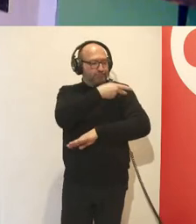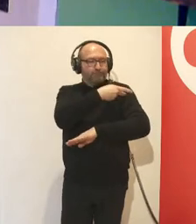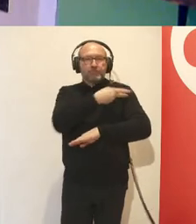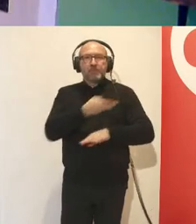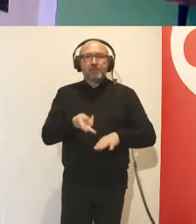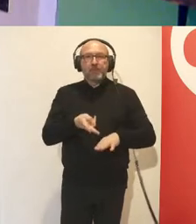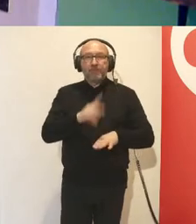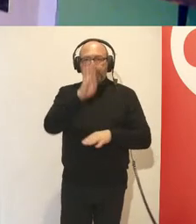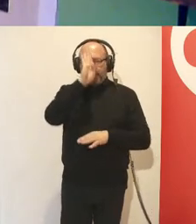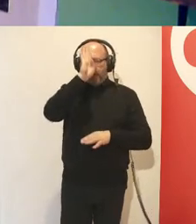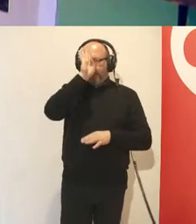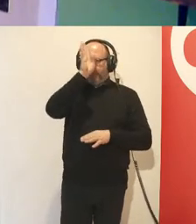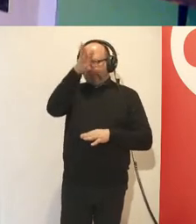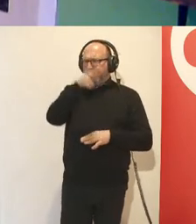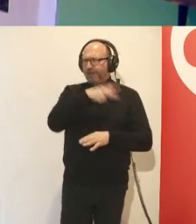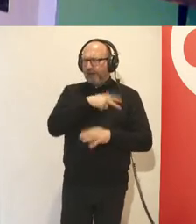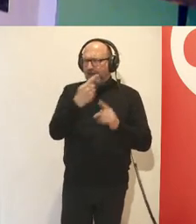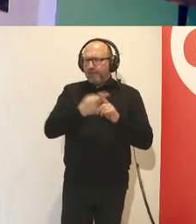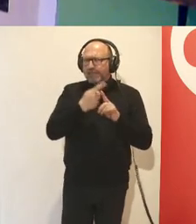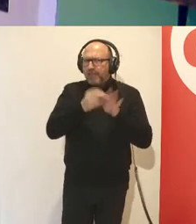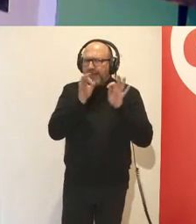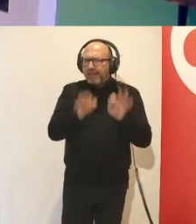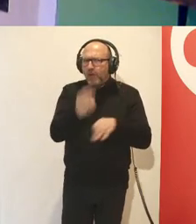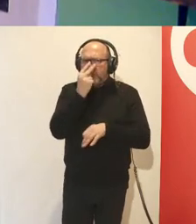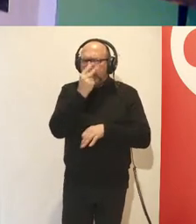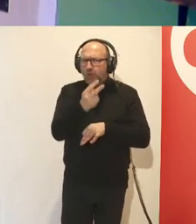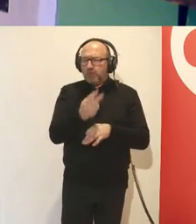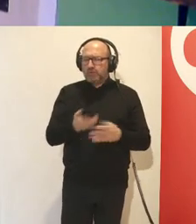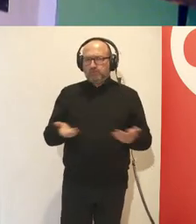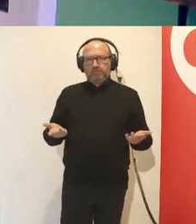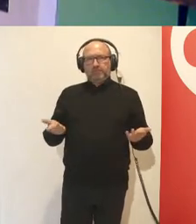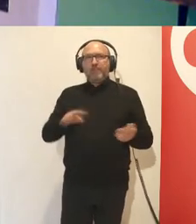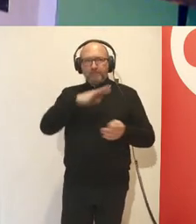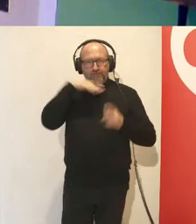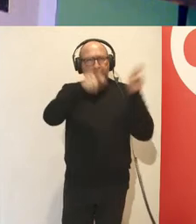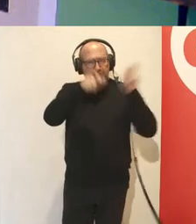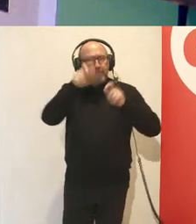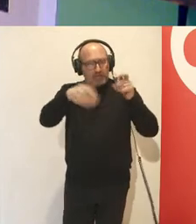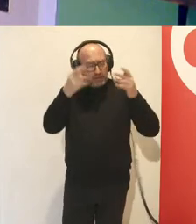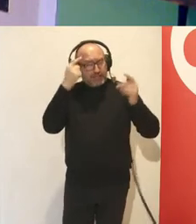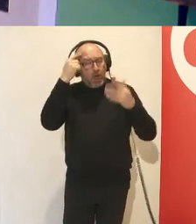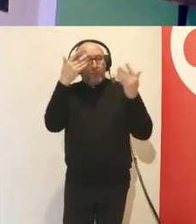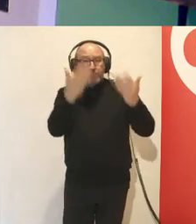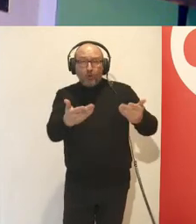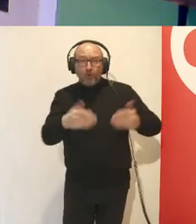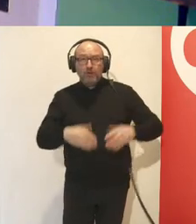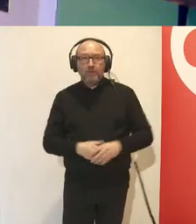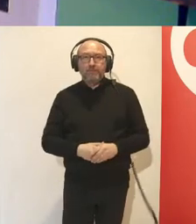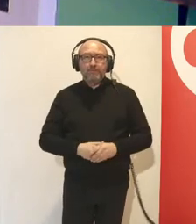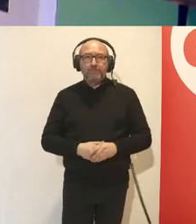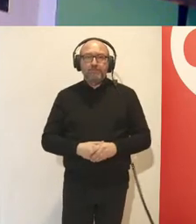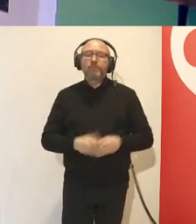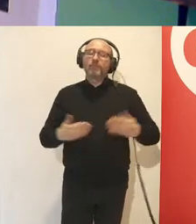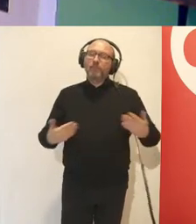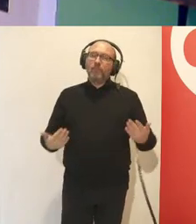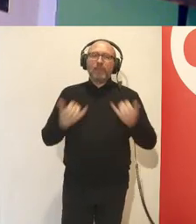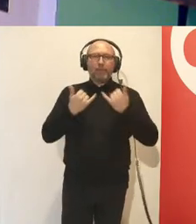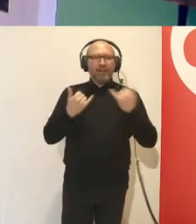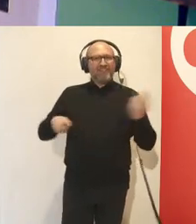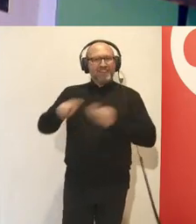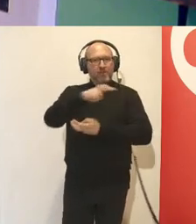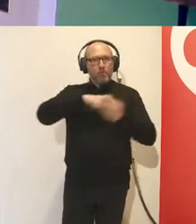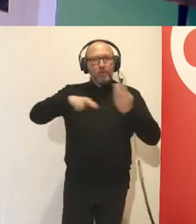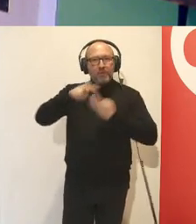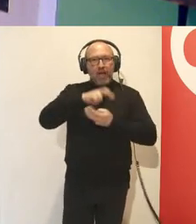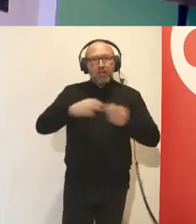abstrus wenn man sich die zahlen aber anguckt sind das viele menschen und zum umgang also ich glaube man muss hier immer